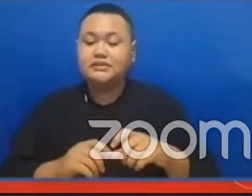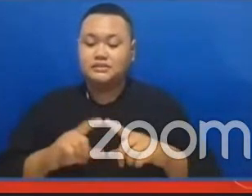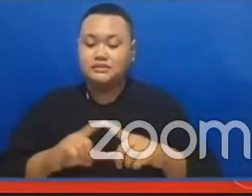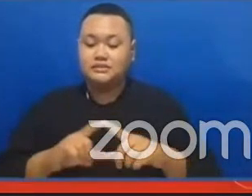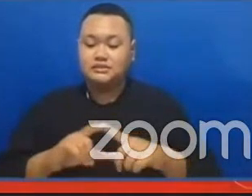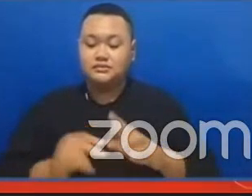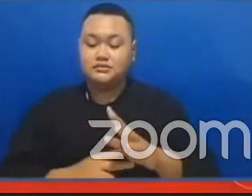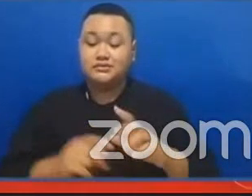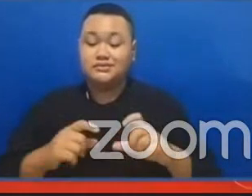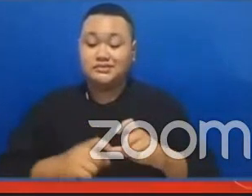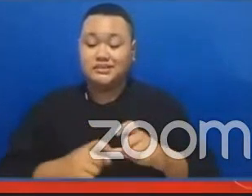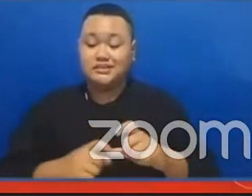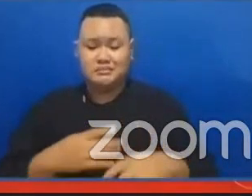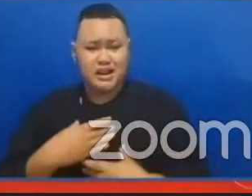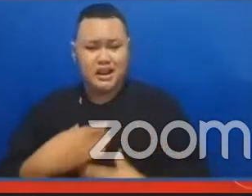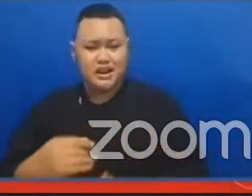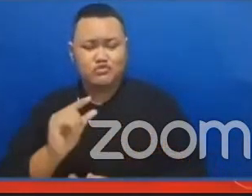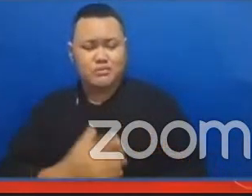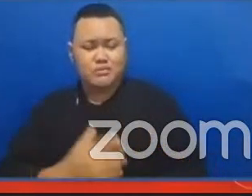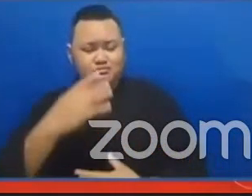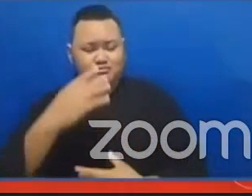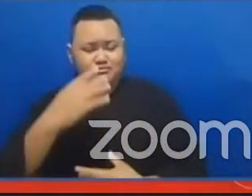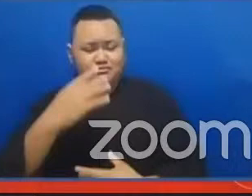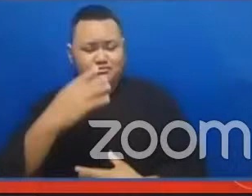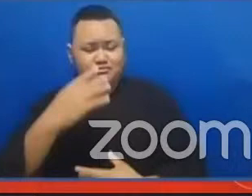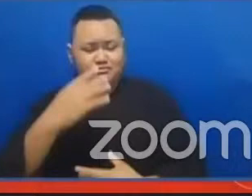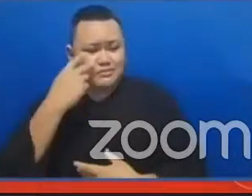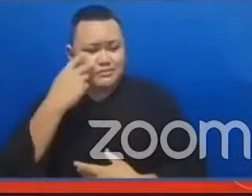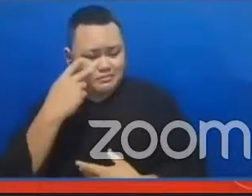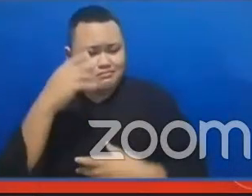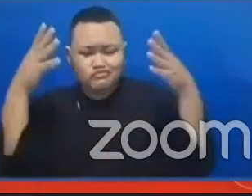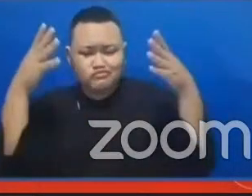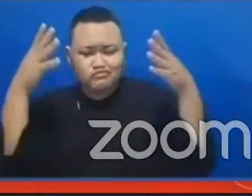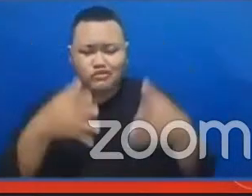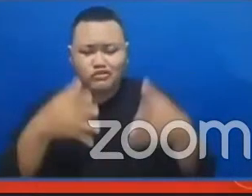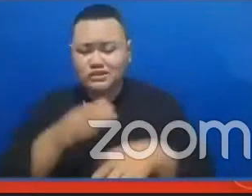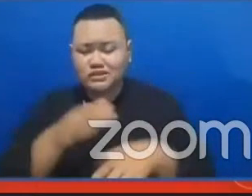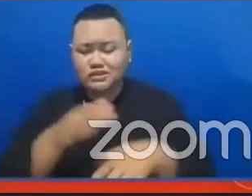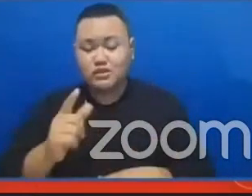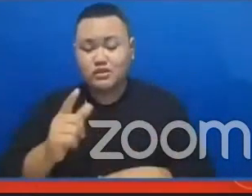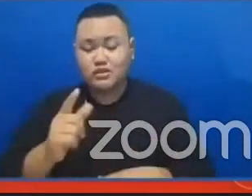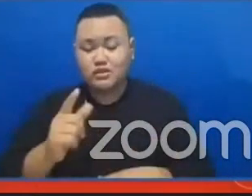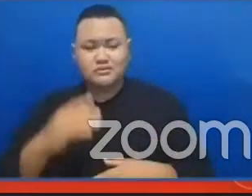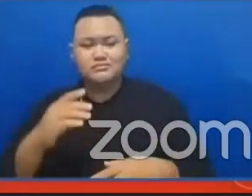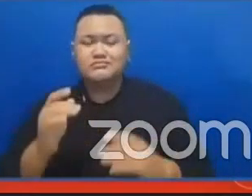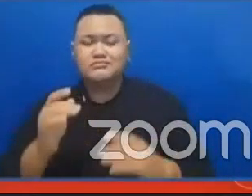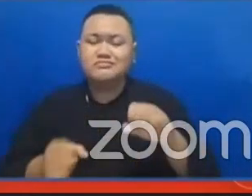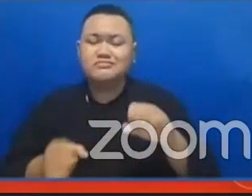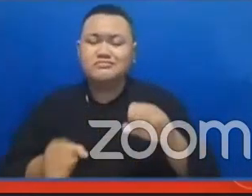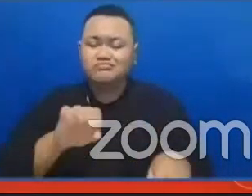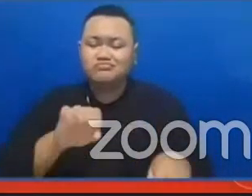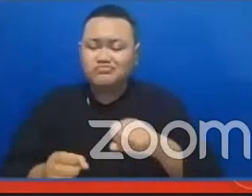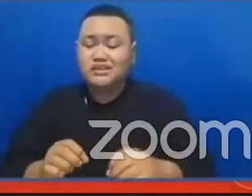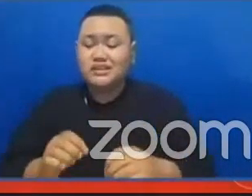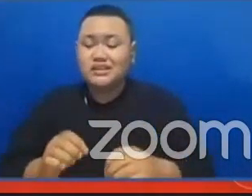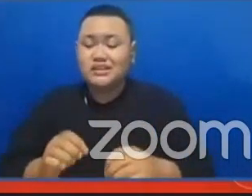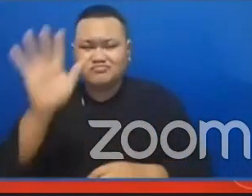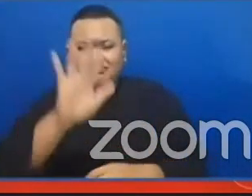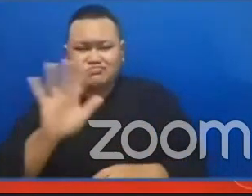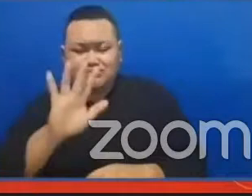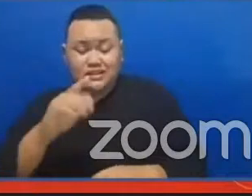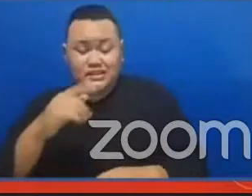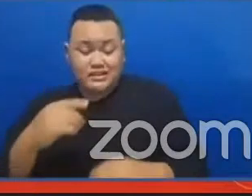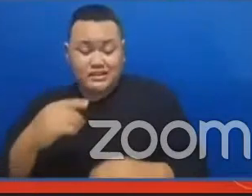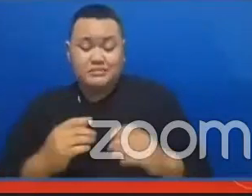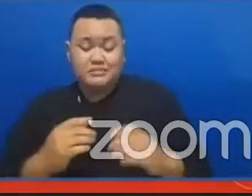siswa nih untuk lebih mendalami pemahaman tentang fenomena sen yang abstrak gitu kan. Kini dengan laboratorium